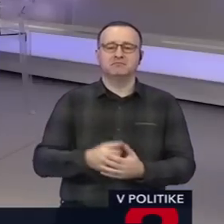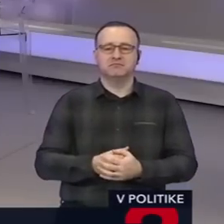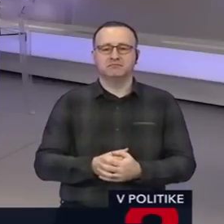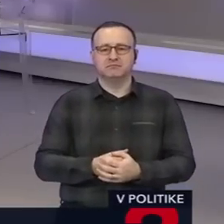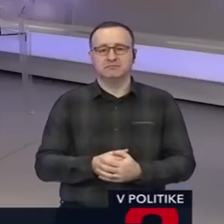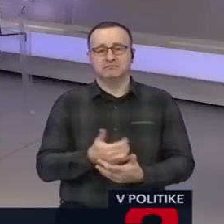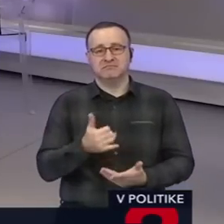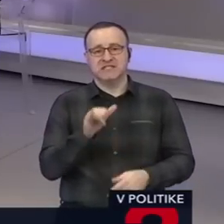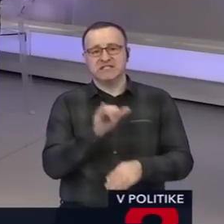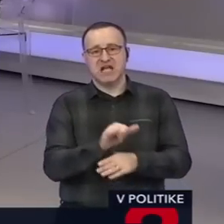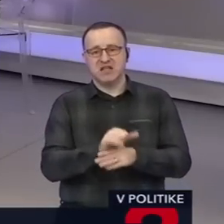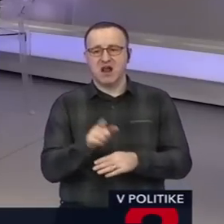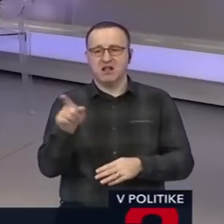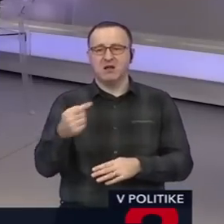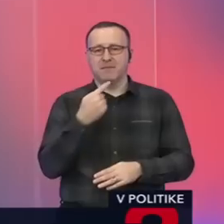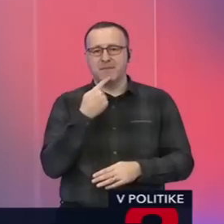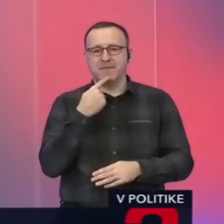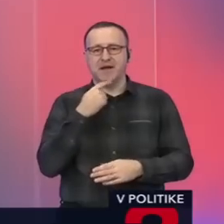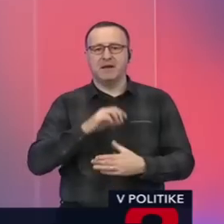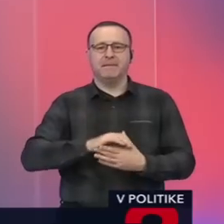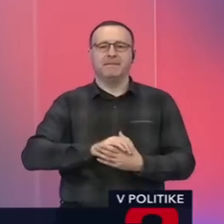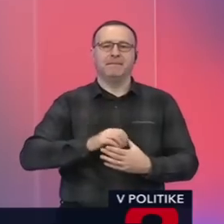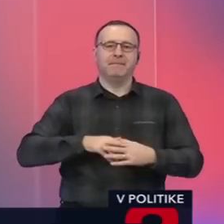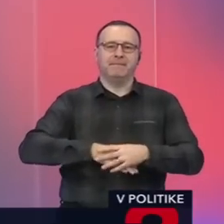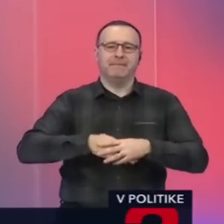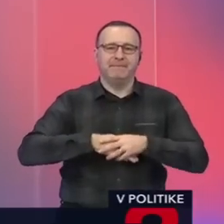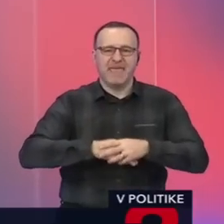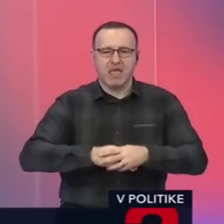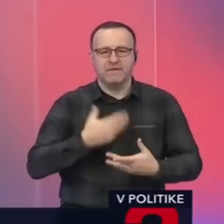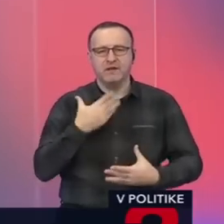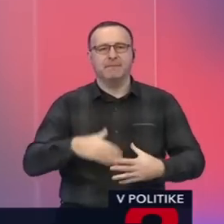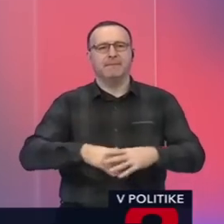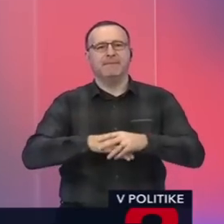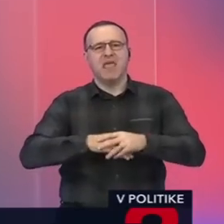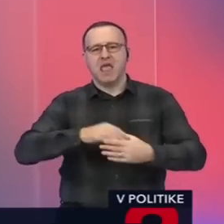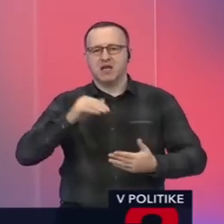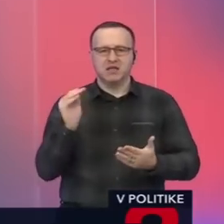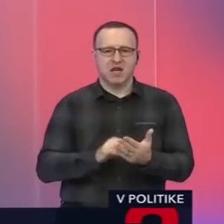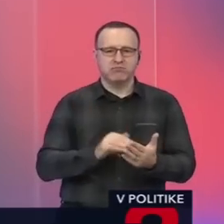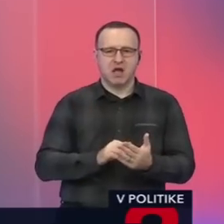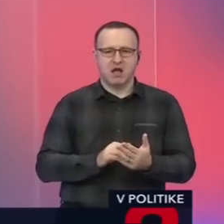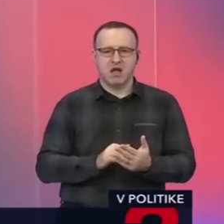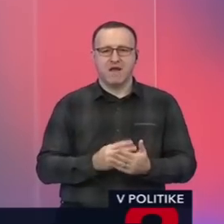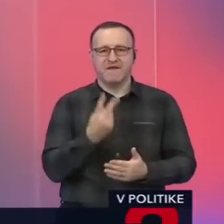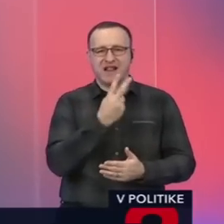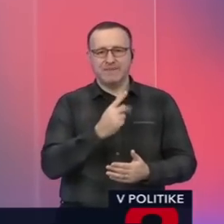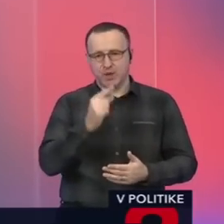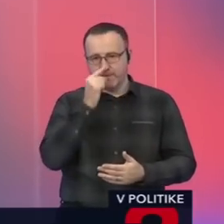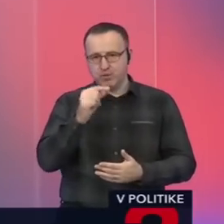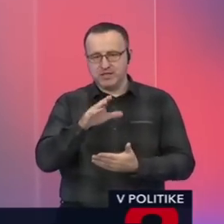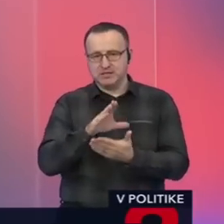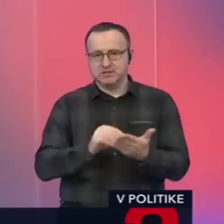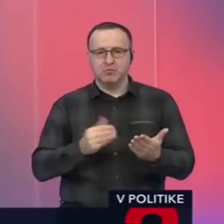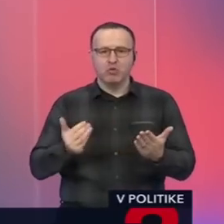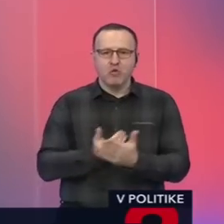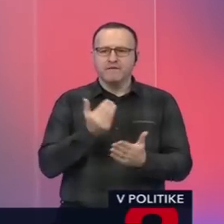čo títo tu rozprávajú o miery a hovoria, že mier treba, tak Vladimír Putin spúšťa nové a